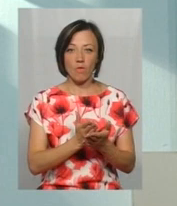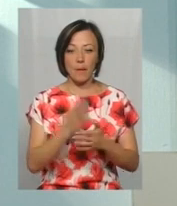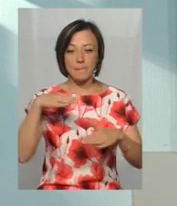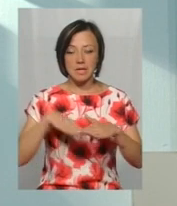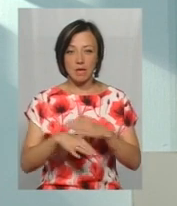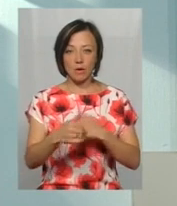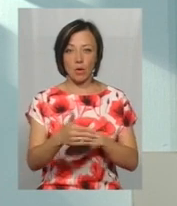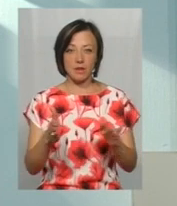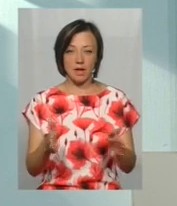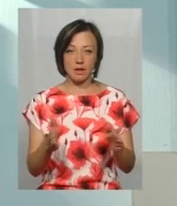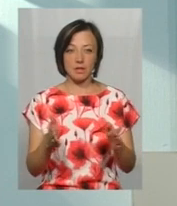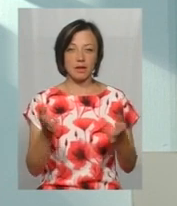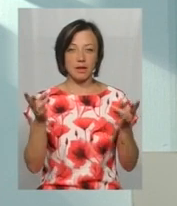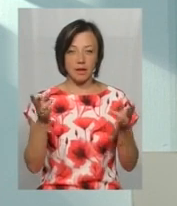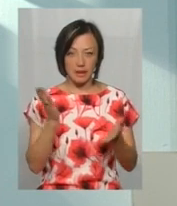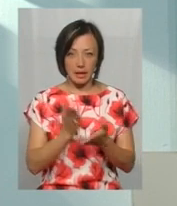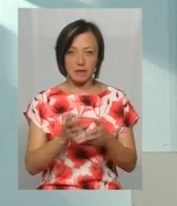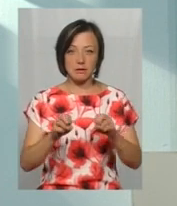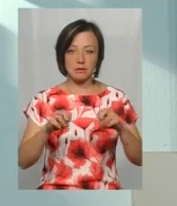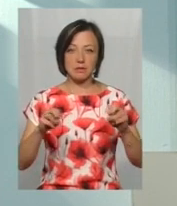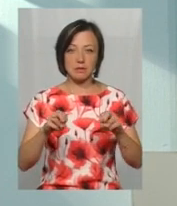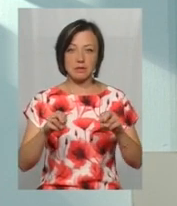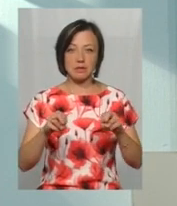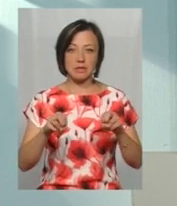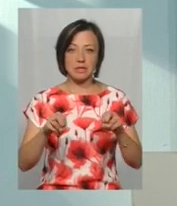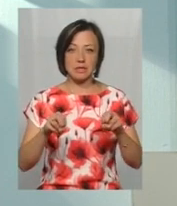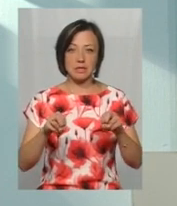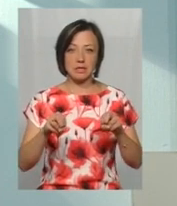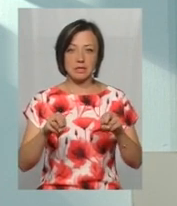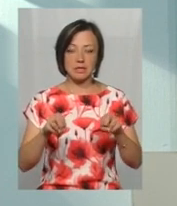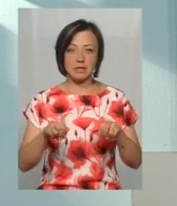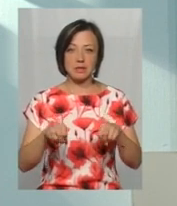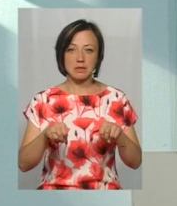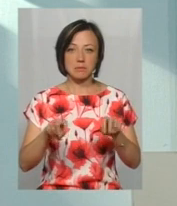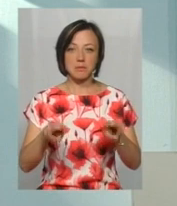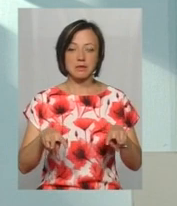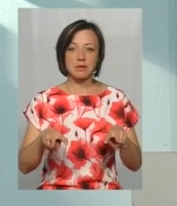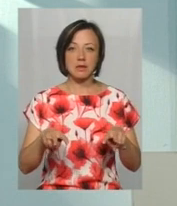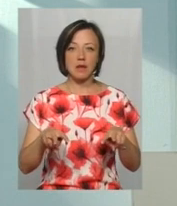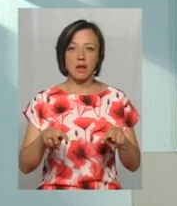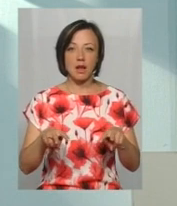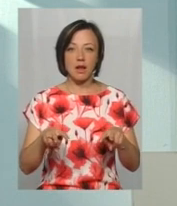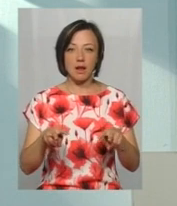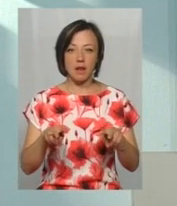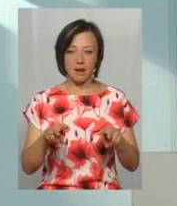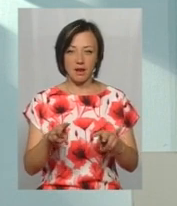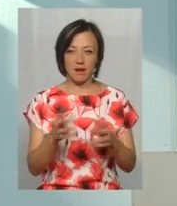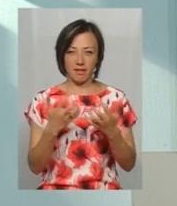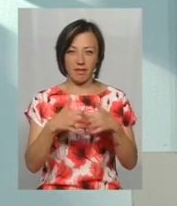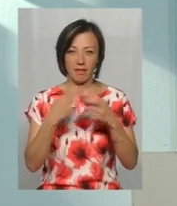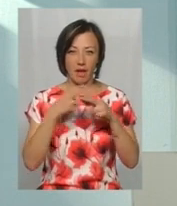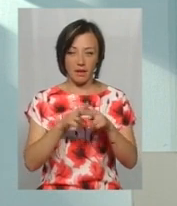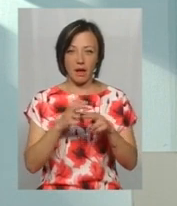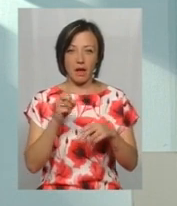підземний контейнер, в нього є спеціальна стріла, маніпулятор. А без